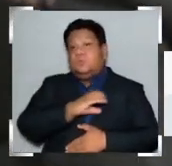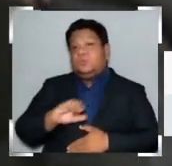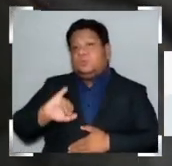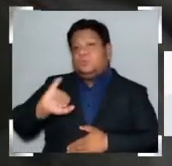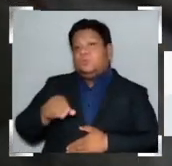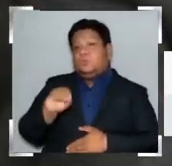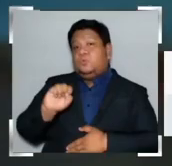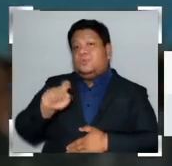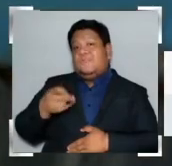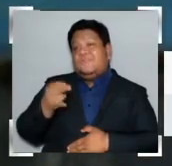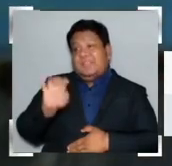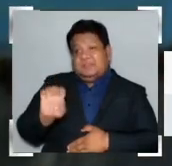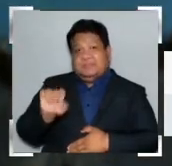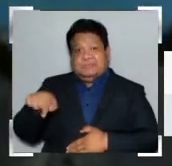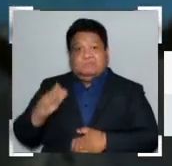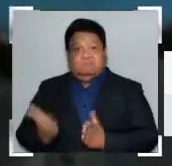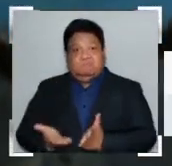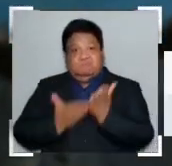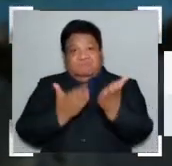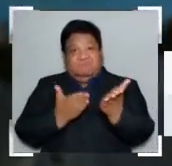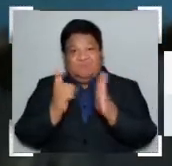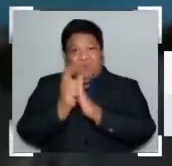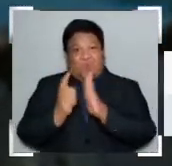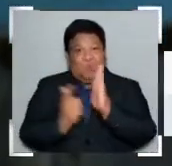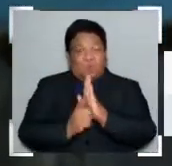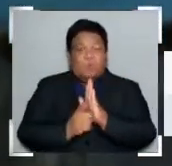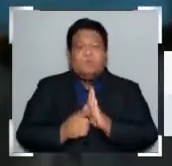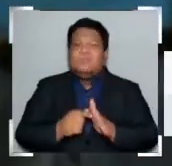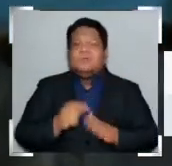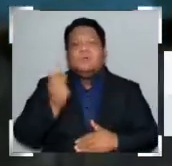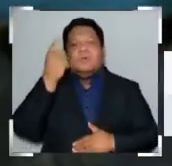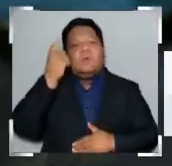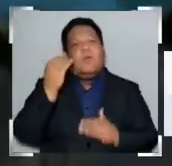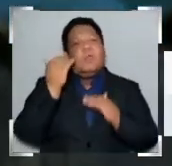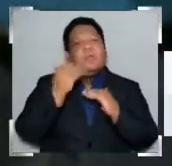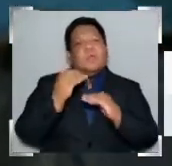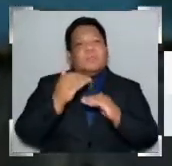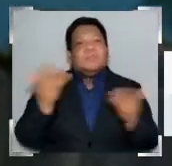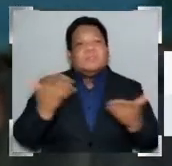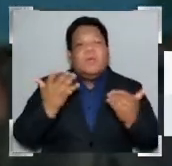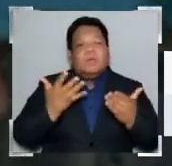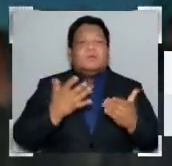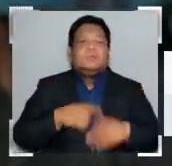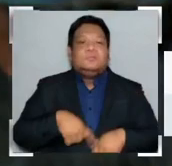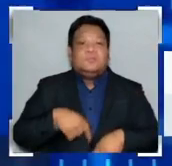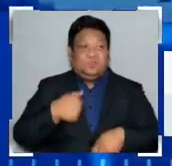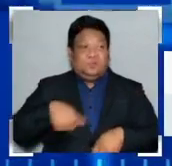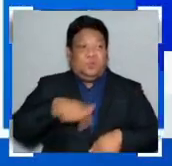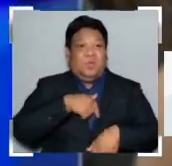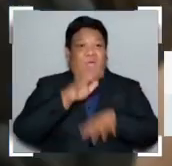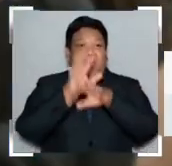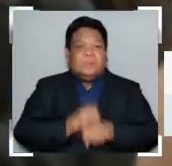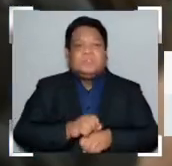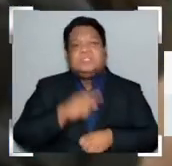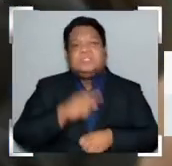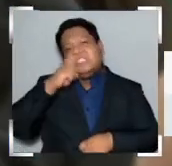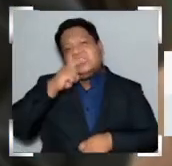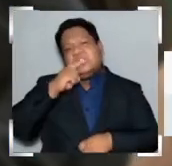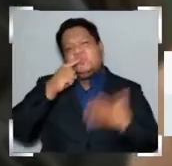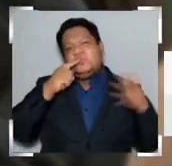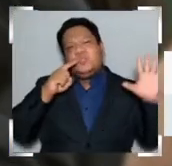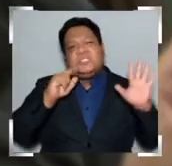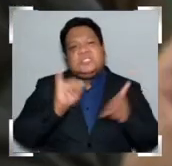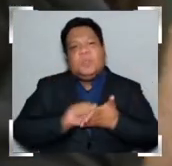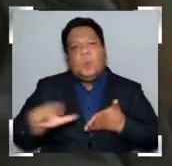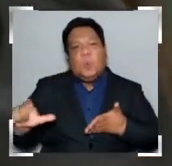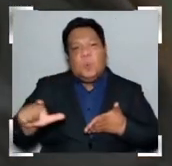ng panukala, limitado lang sa pagsisipilyo ang pangangalaga ng maraming mga Pilipino sa ngipin. Filipinos tend to